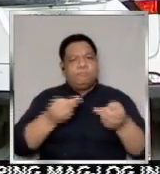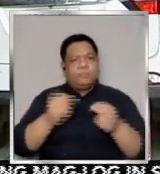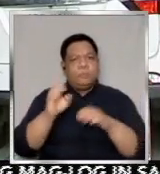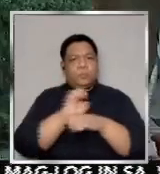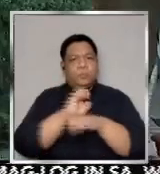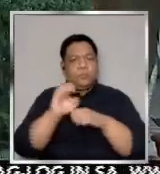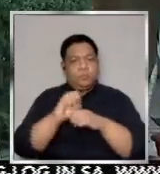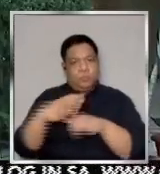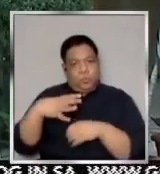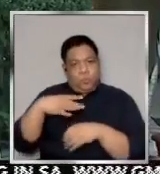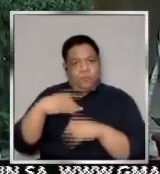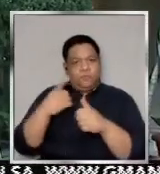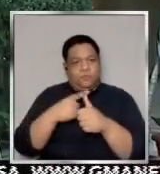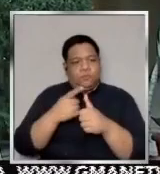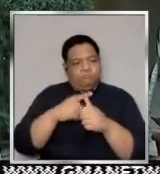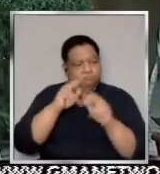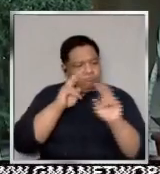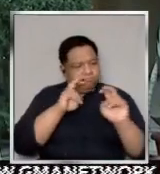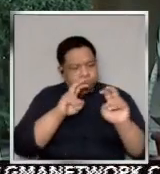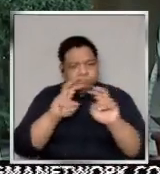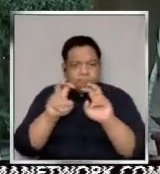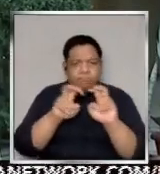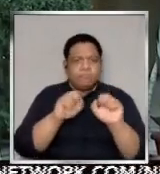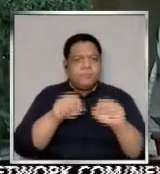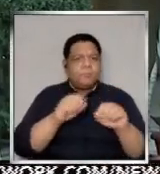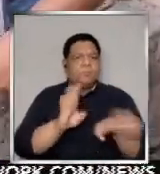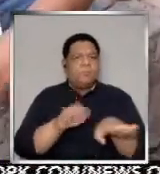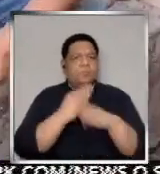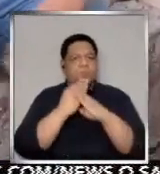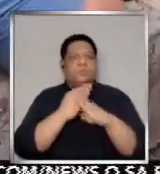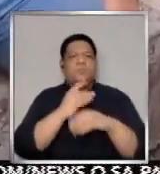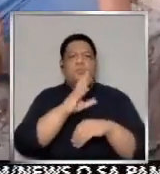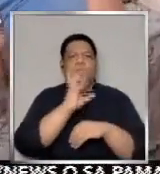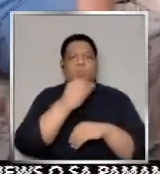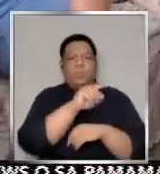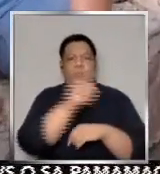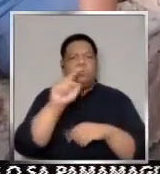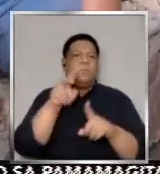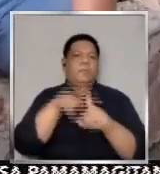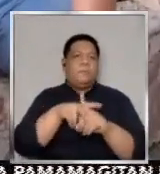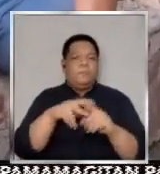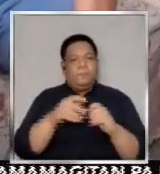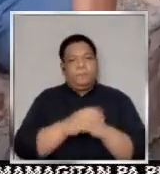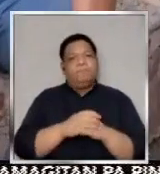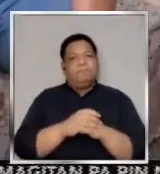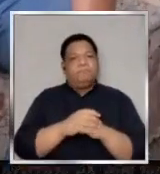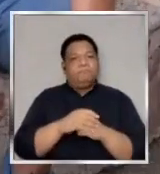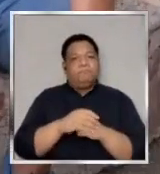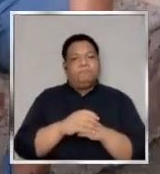sa pagsusuri para maproteksyonan ang mga nag-a-apply. Ivan Mayrina, Nakatutok, 24 Oras.